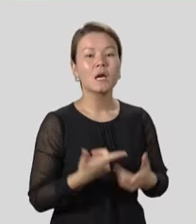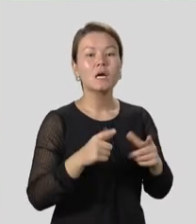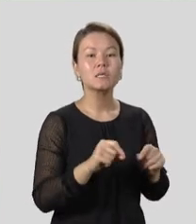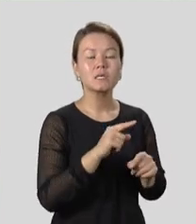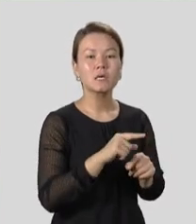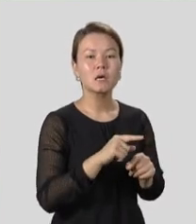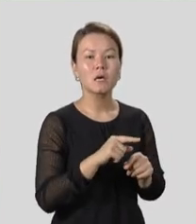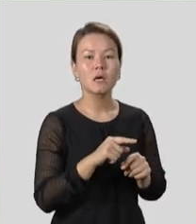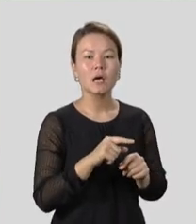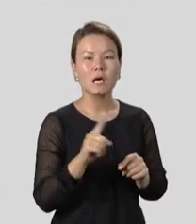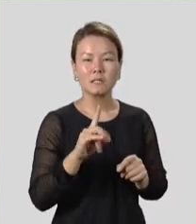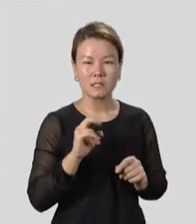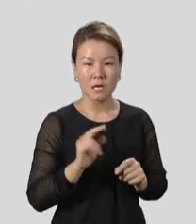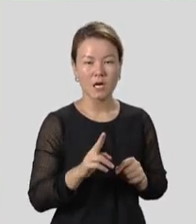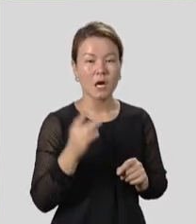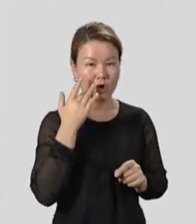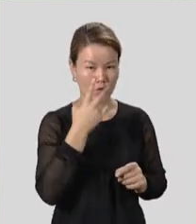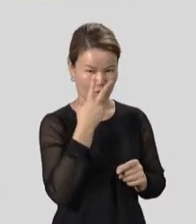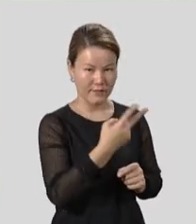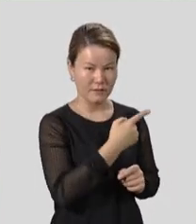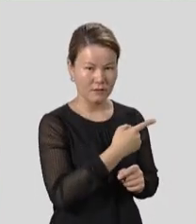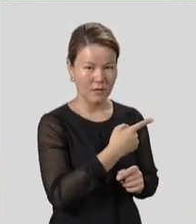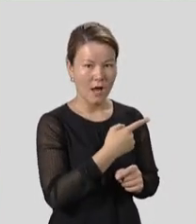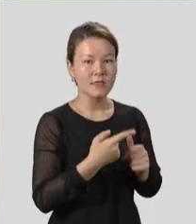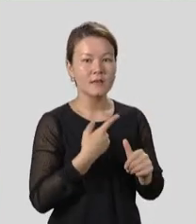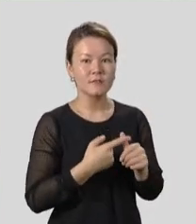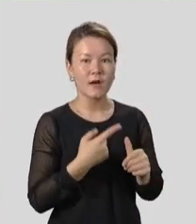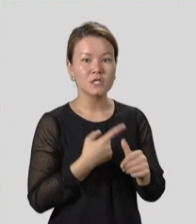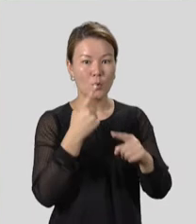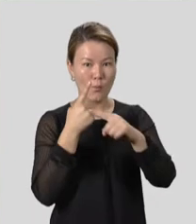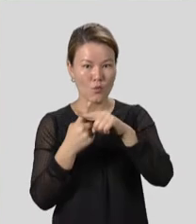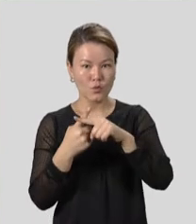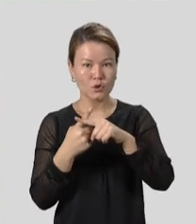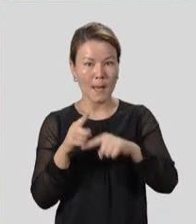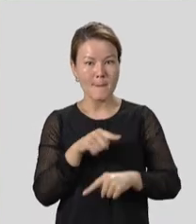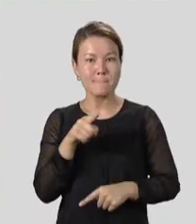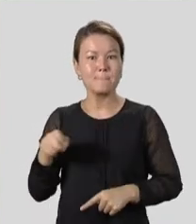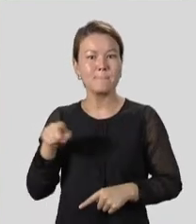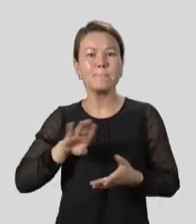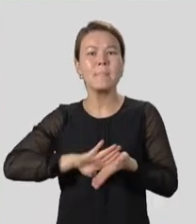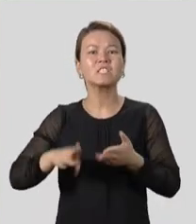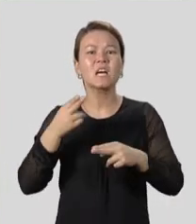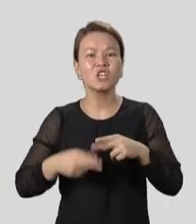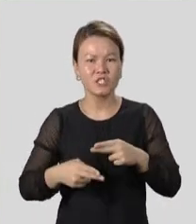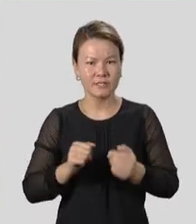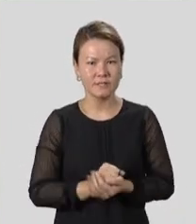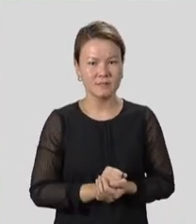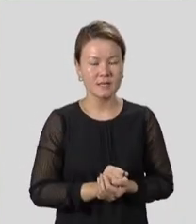где знак, который вы видите, называется плюс бесконечность.